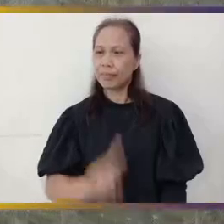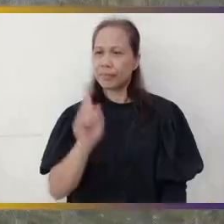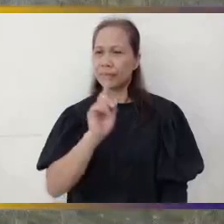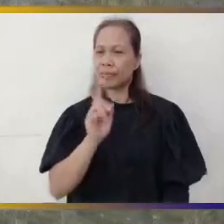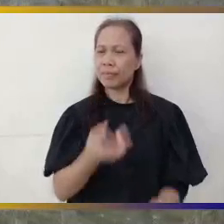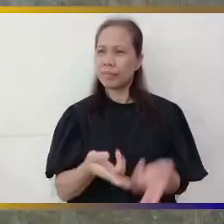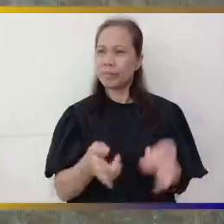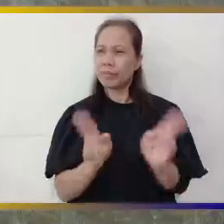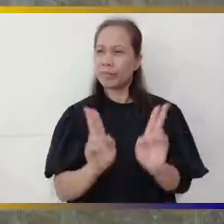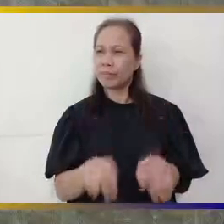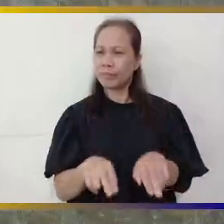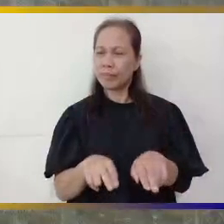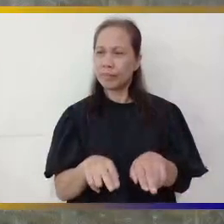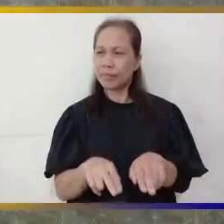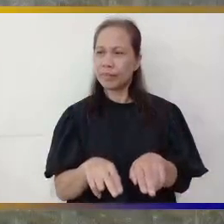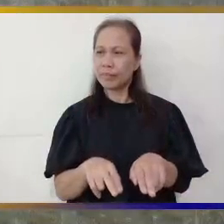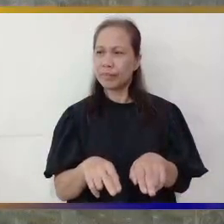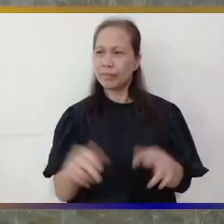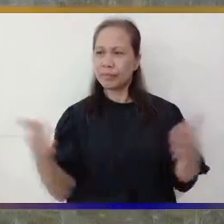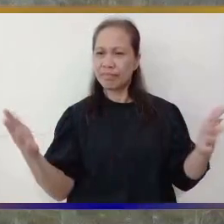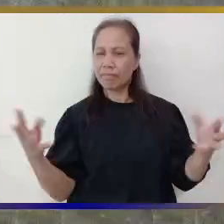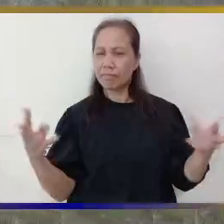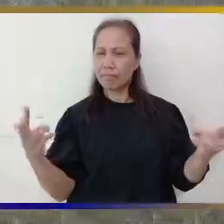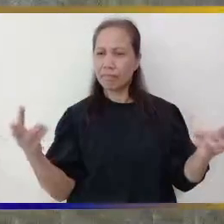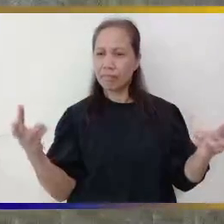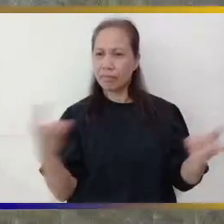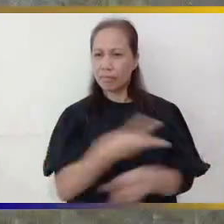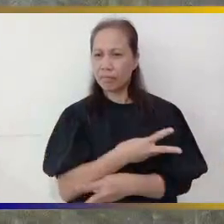mga kapatid Sabi ko nga sa inyo the worst